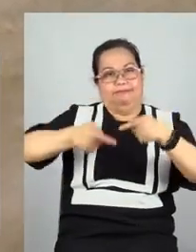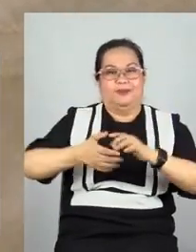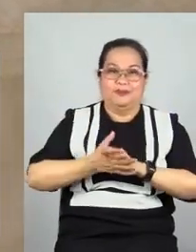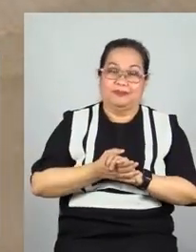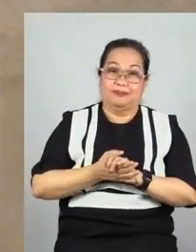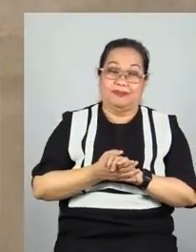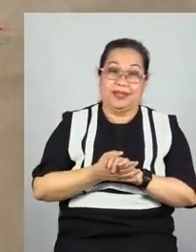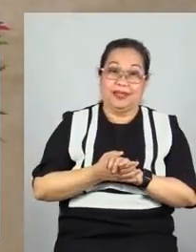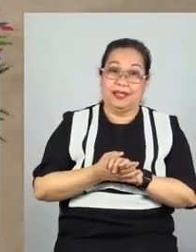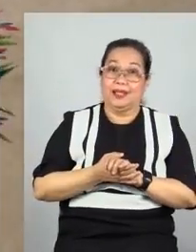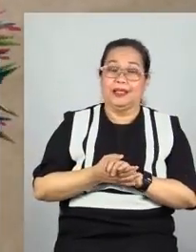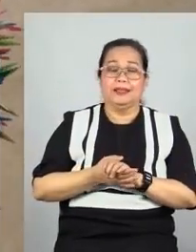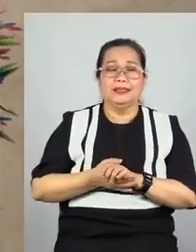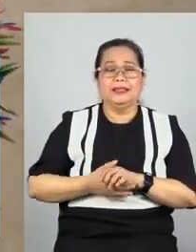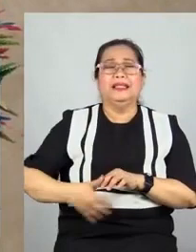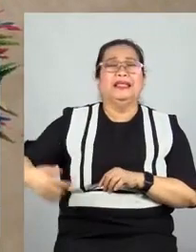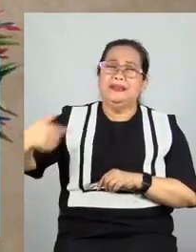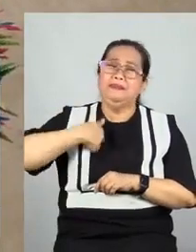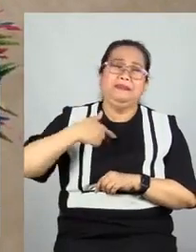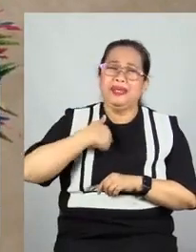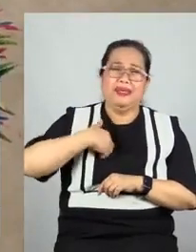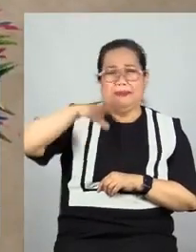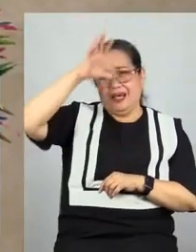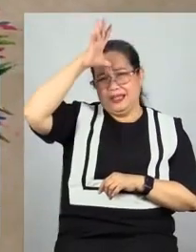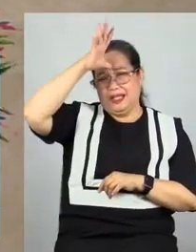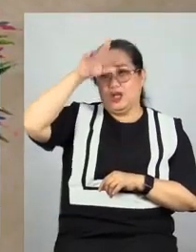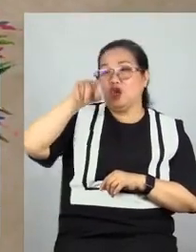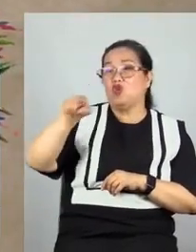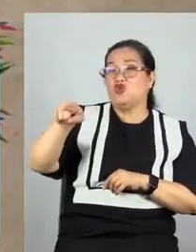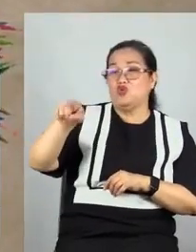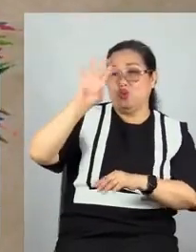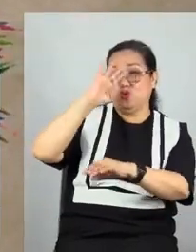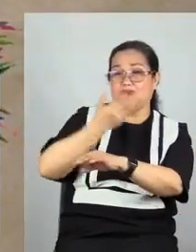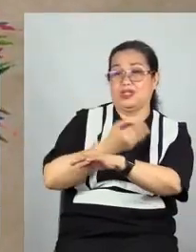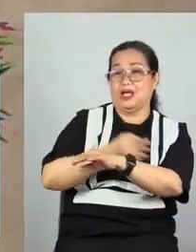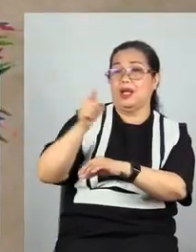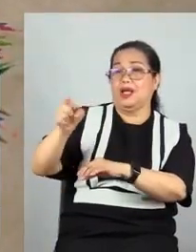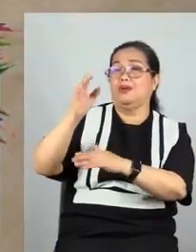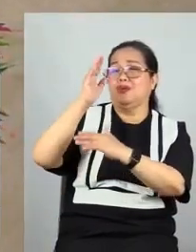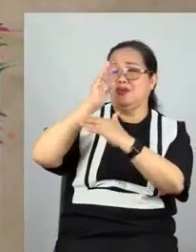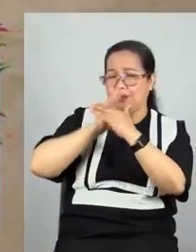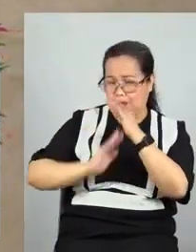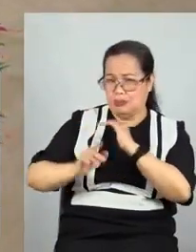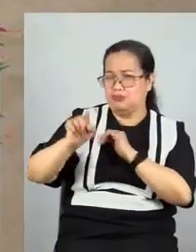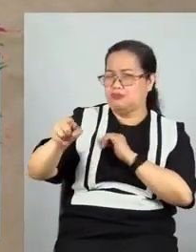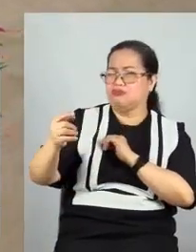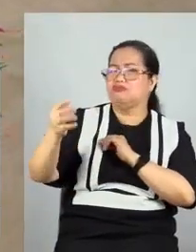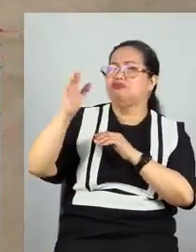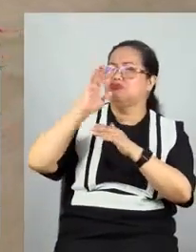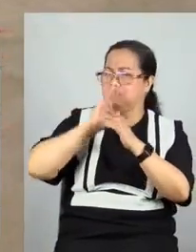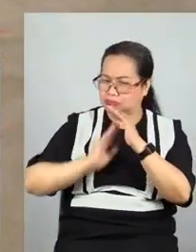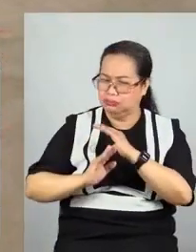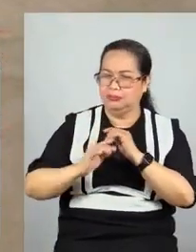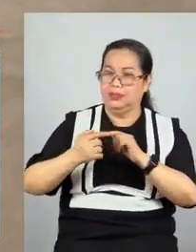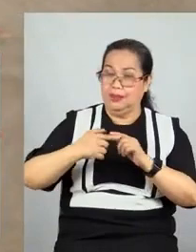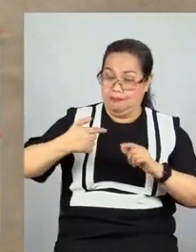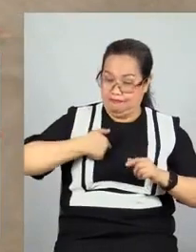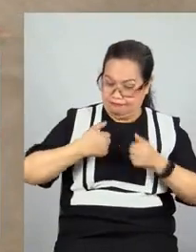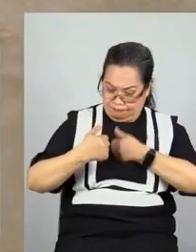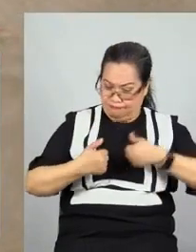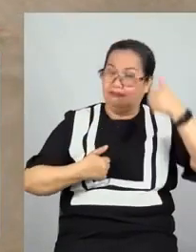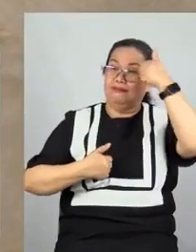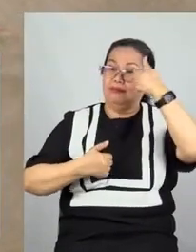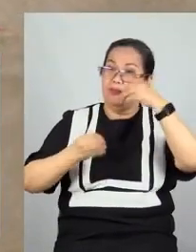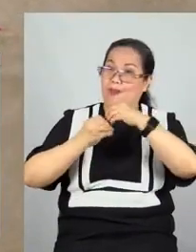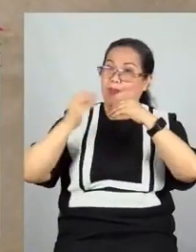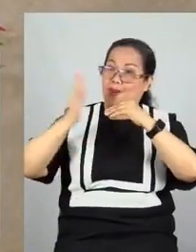Pero ako ang tatay eh. So, yung anak kong nagkamali, siya ang magpakumbaba sa akin kasi tatay ako, mas mataas ako